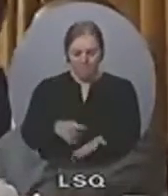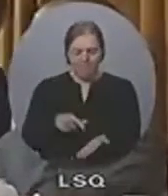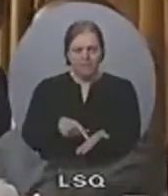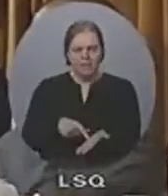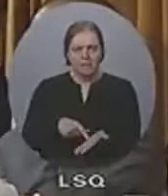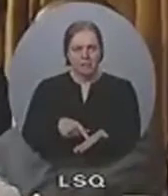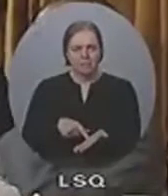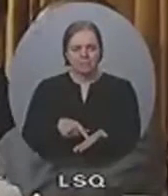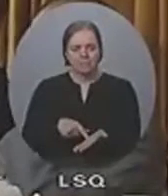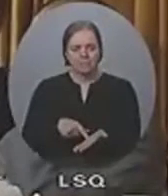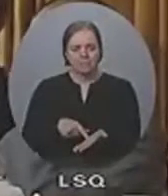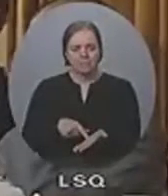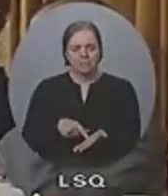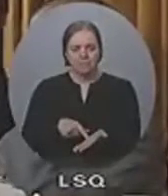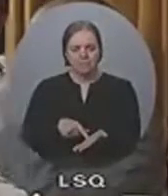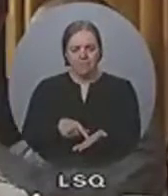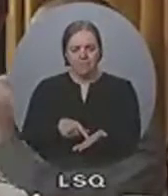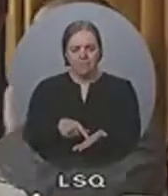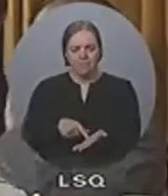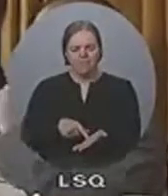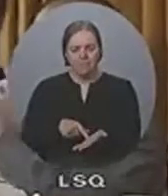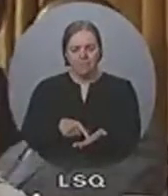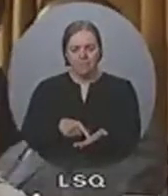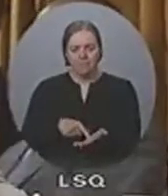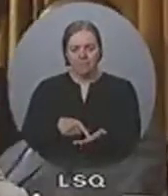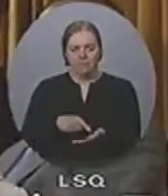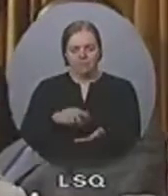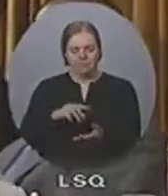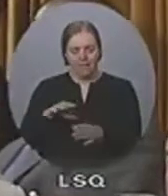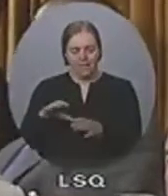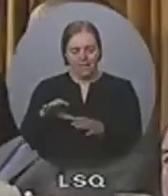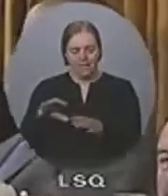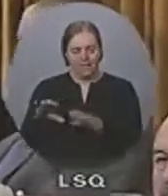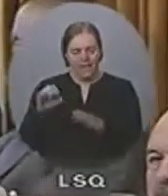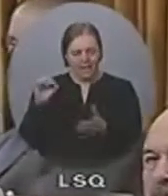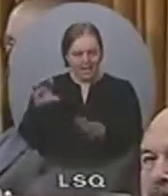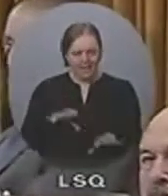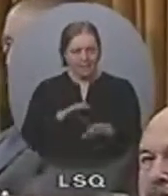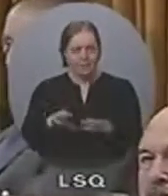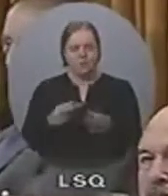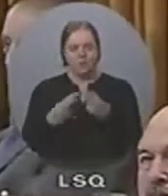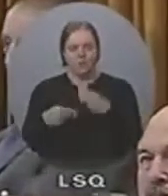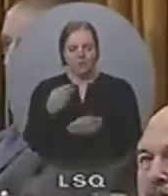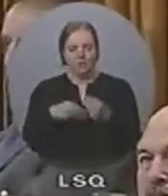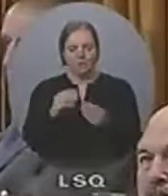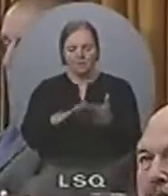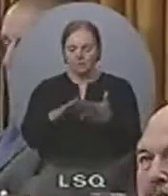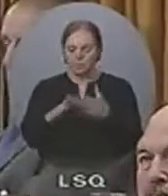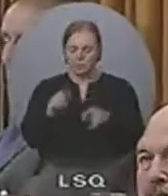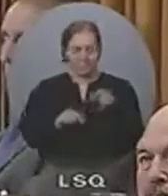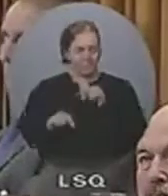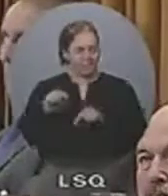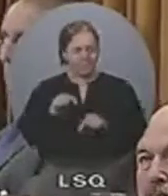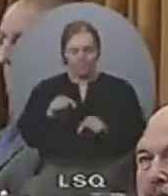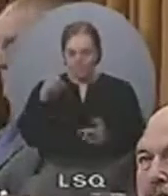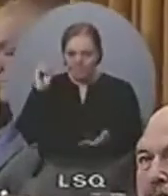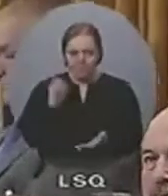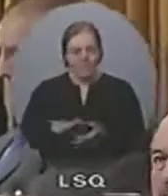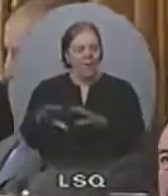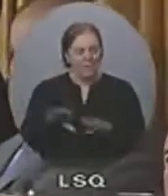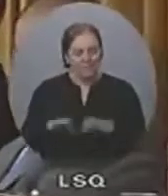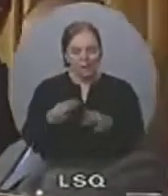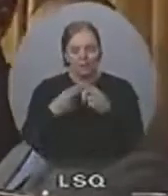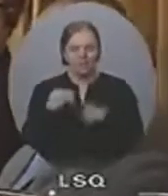va secondaire à notre plan économique, l'action économique du plan. Je m'excuse. Le plan économique du